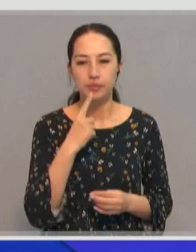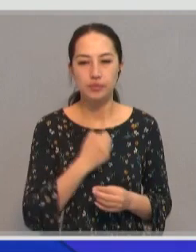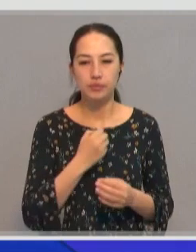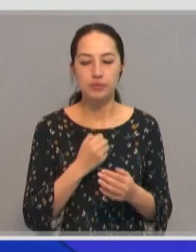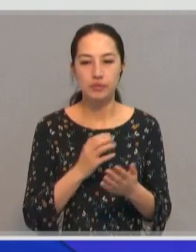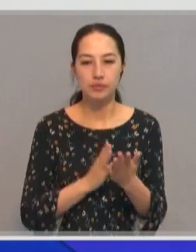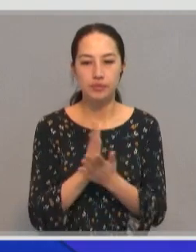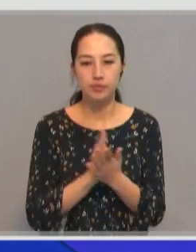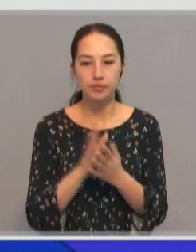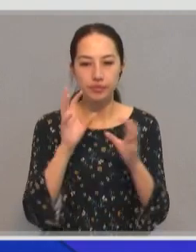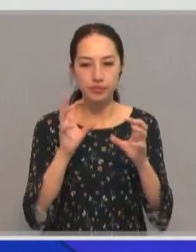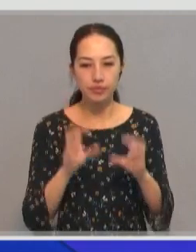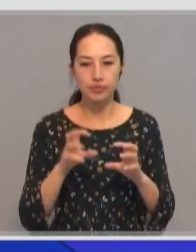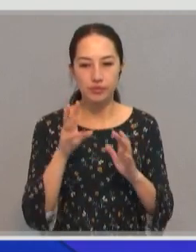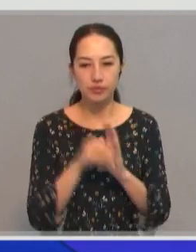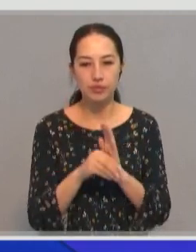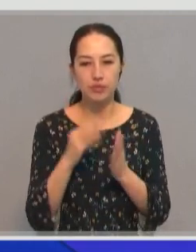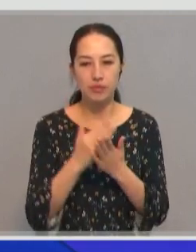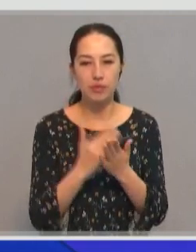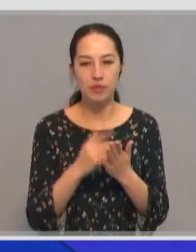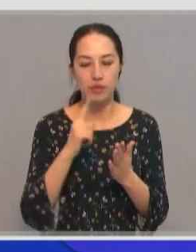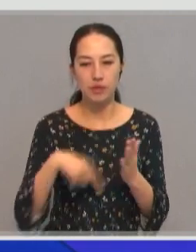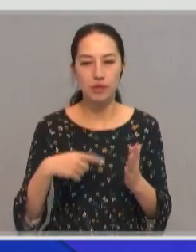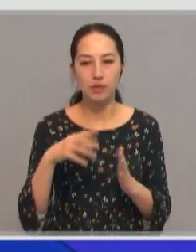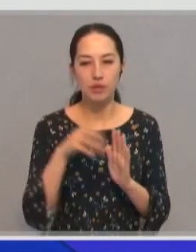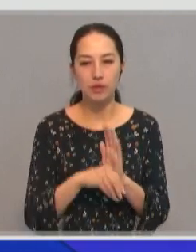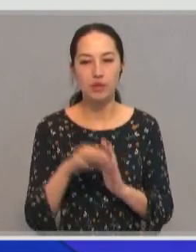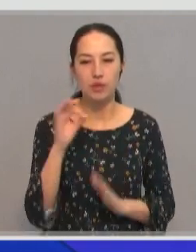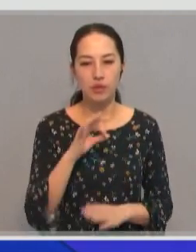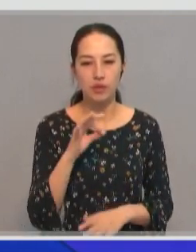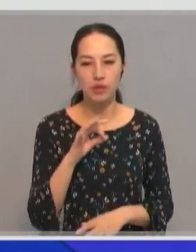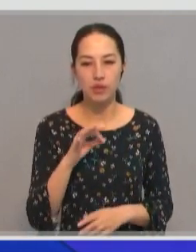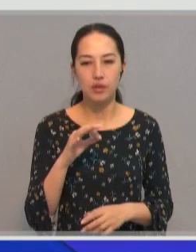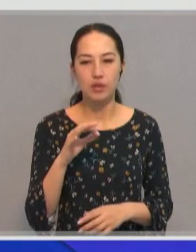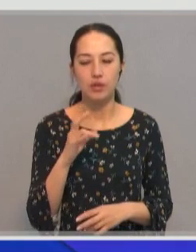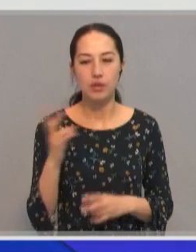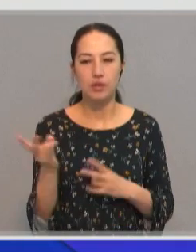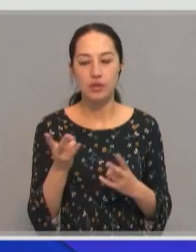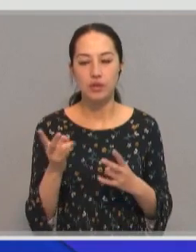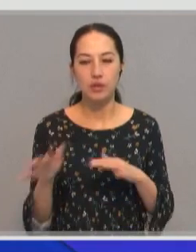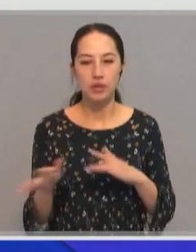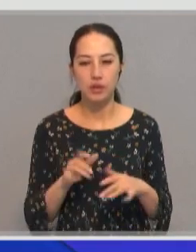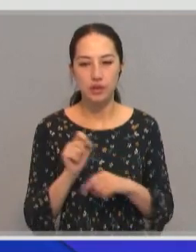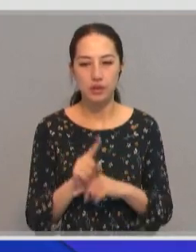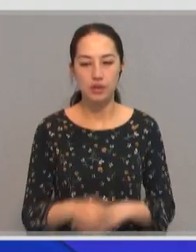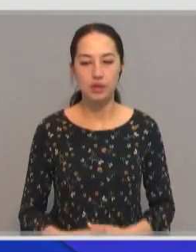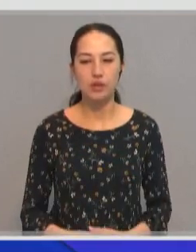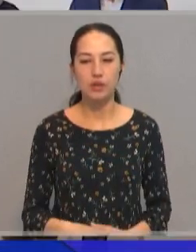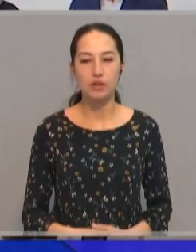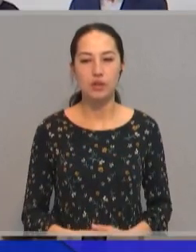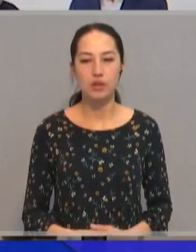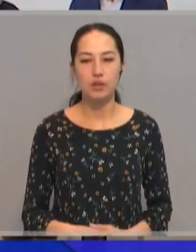қызмет саласындағы заңнаманың талаптарын түсіндіру бойынша құқықтық оқыту жұмыстарын ұйымдастыруды тапсыруды сұраймын.